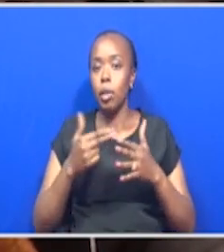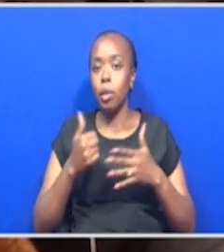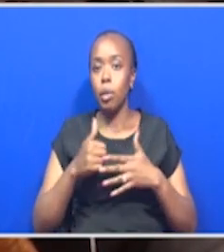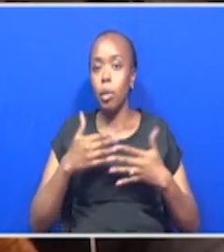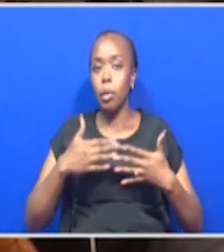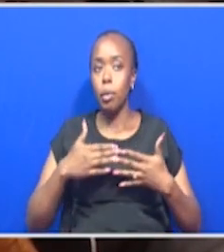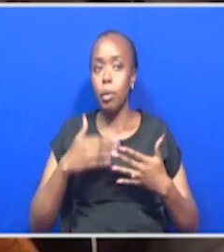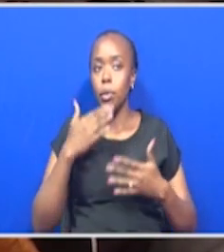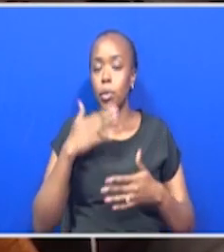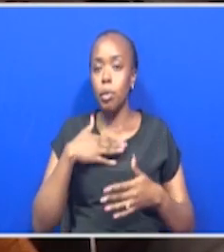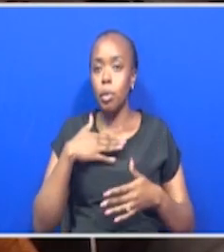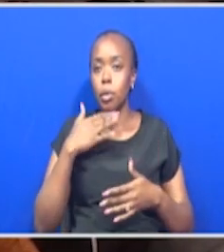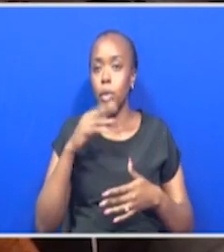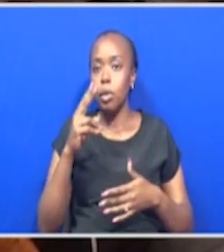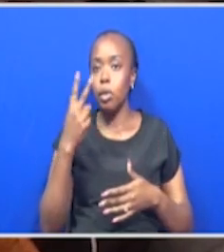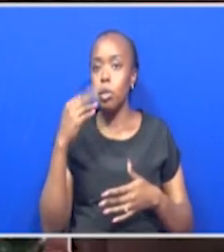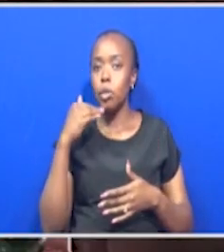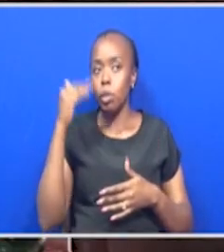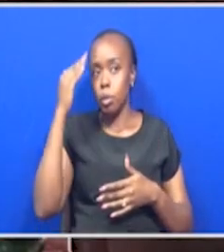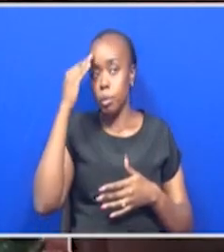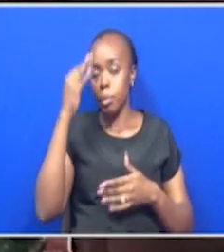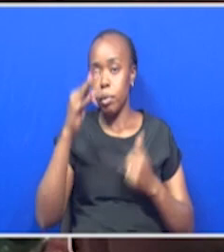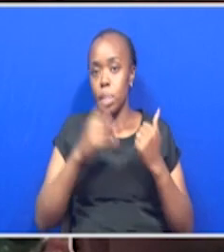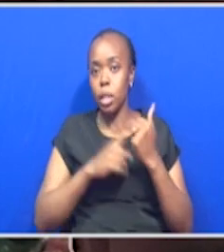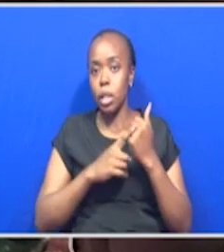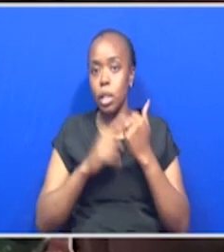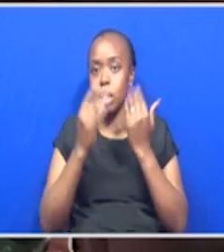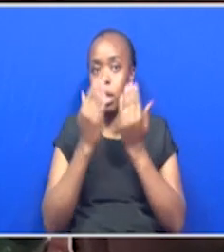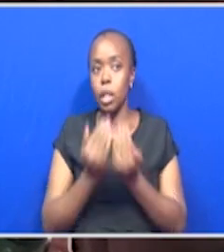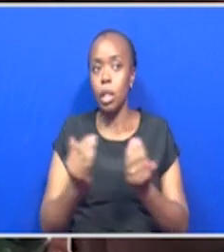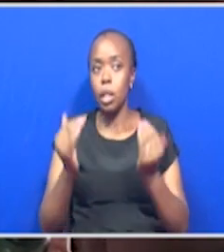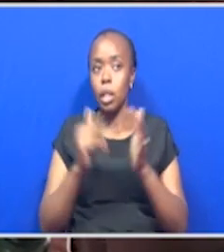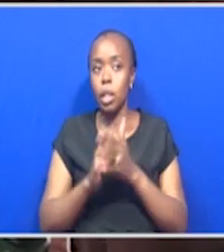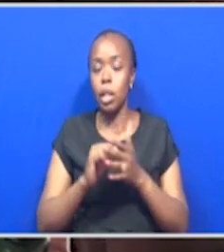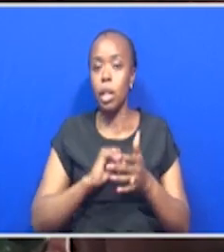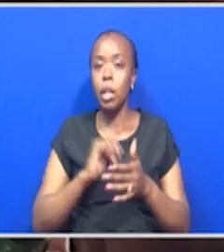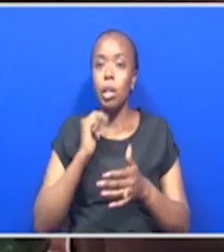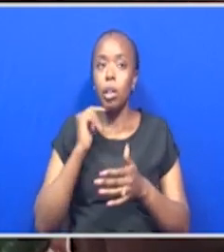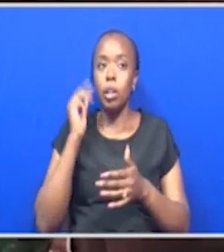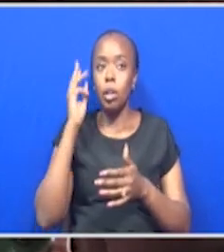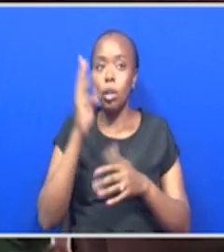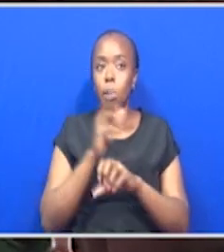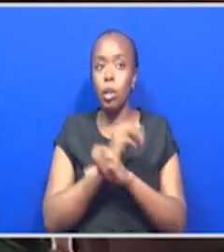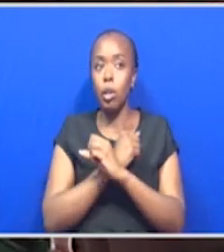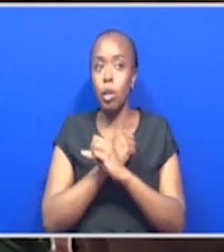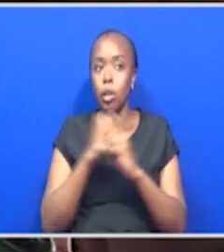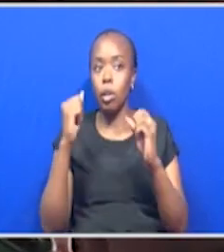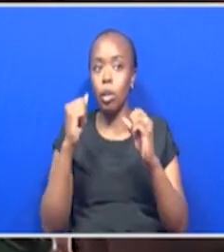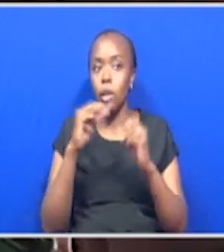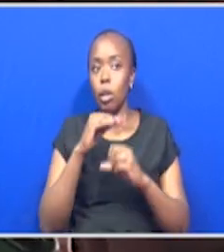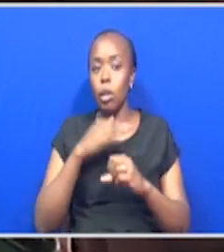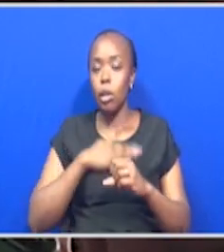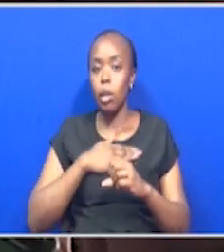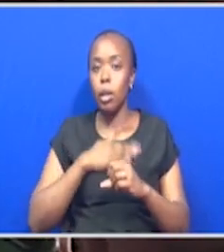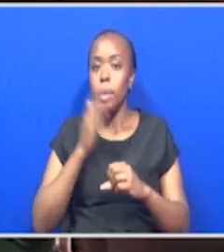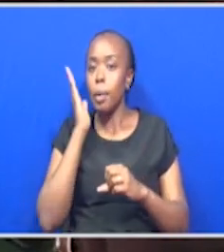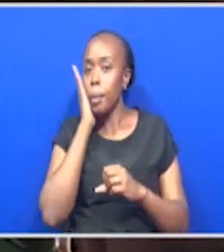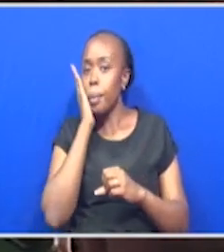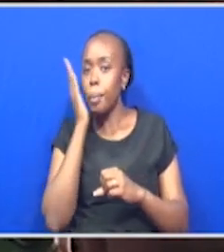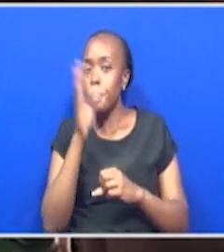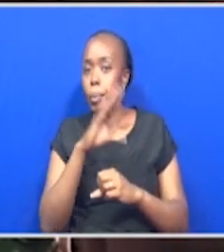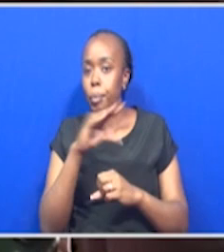wawili na watoto sita. Mimi niliokolewa huko chini Mogas na mama yangu na mtoto